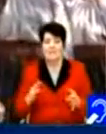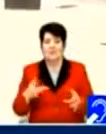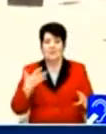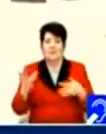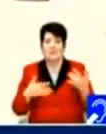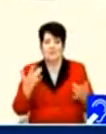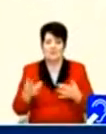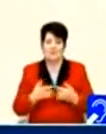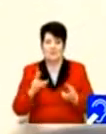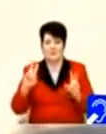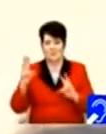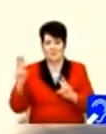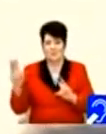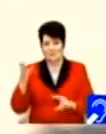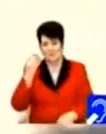și o horă moldovenească.